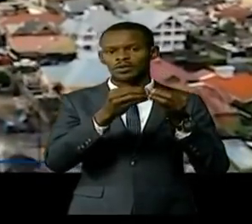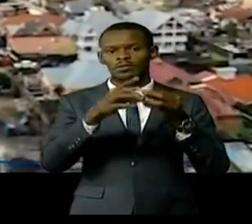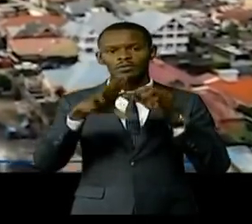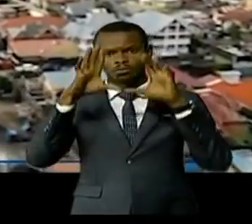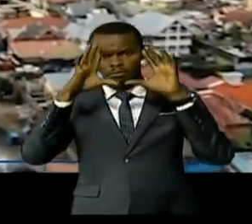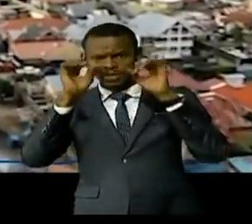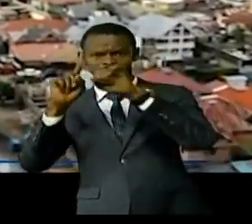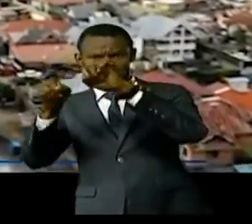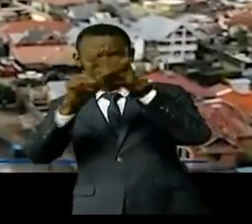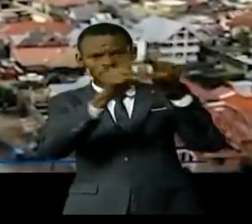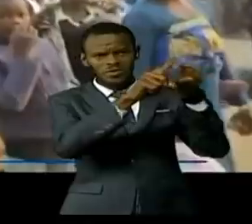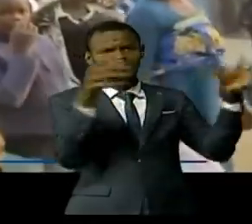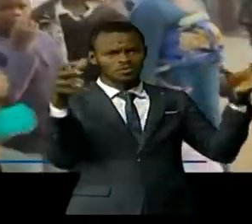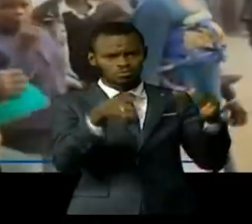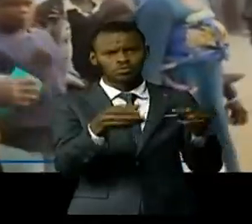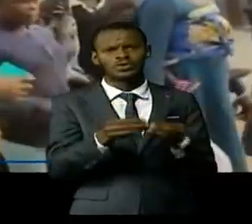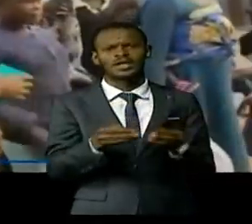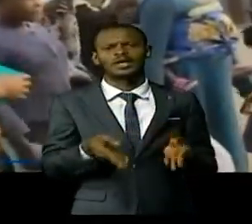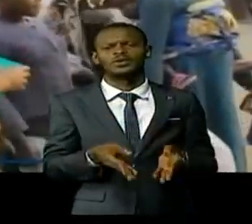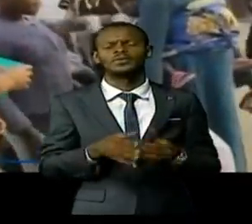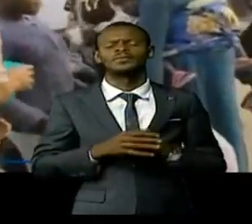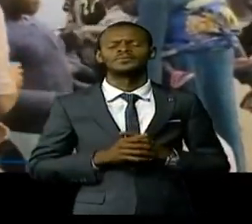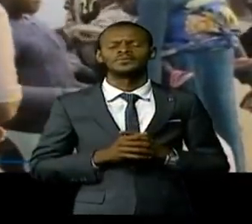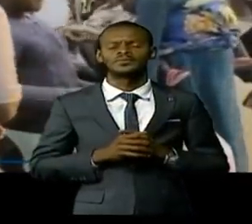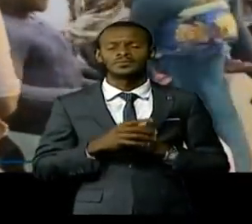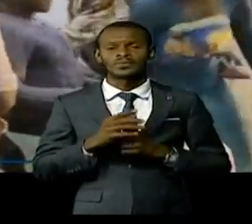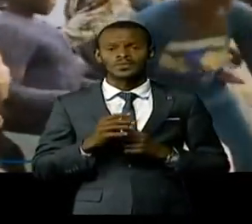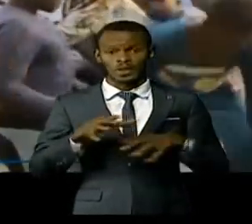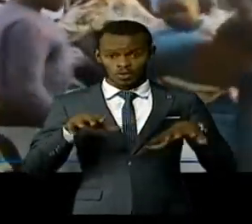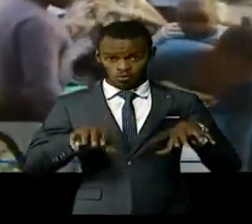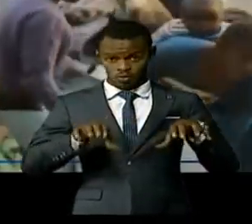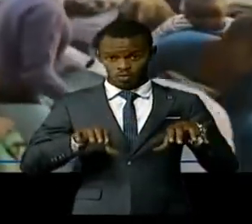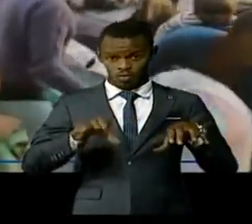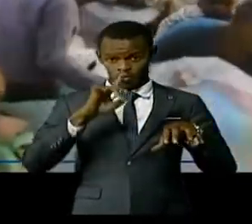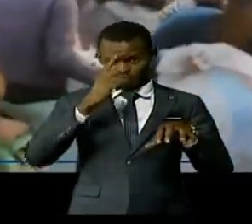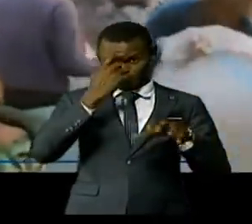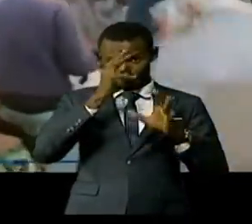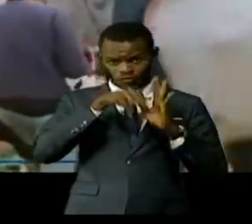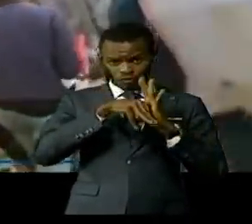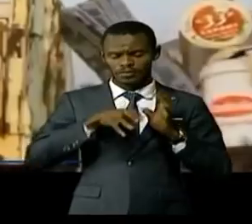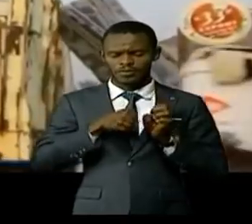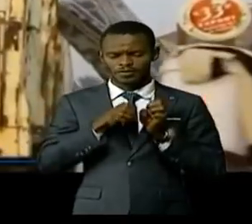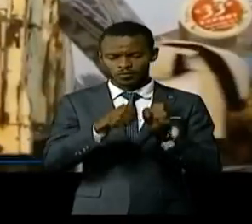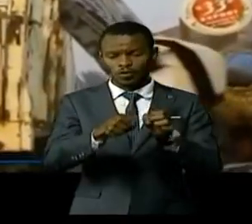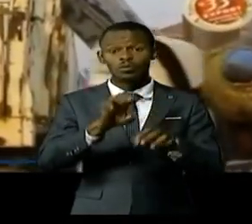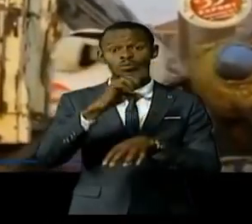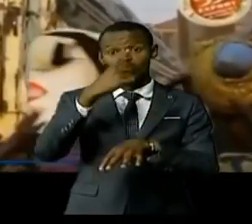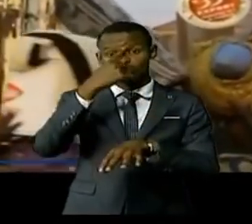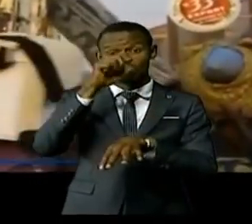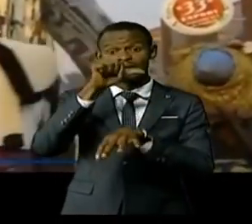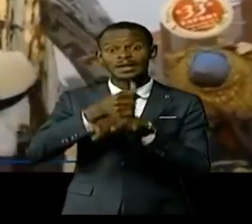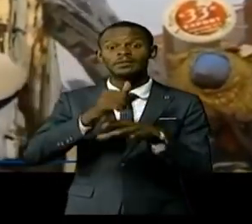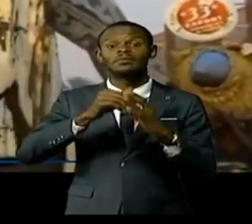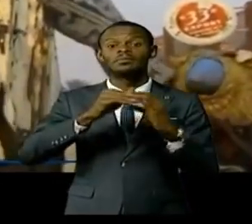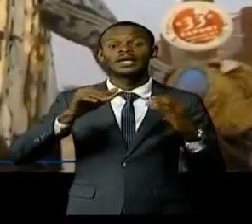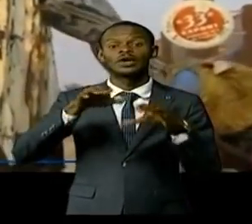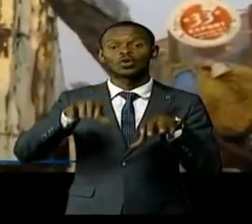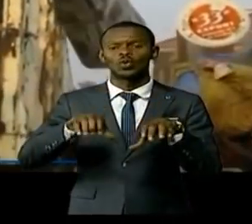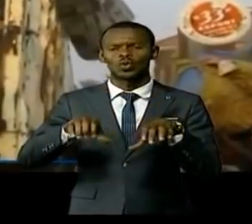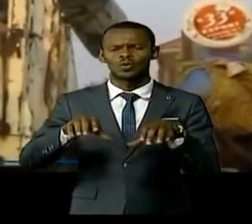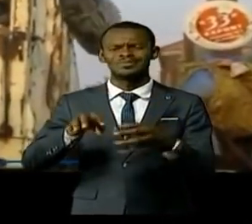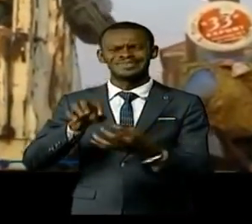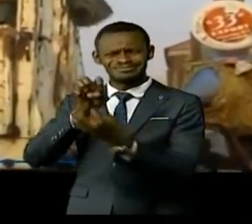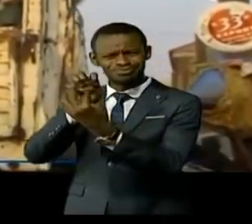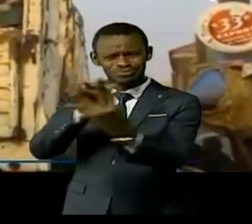Les efforts du gouvernement congolais dans le rétablissement de la paix dans l'Est de la République démocratique du Congo, salués par le secrétaire général adjoint